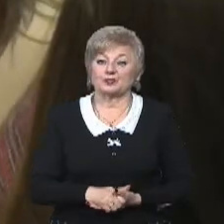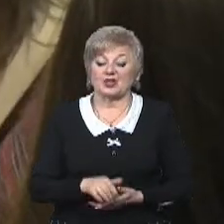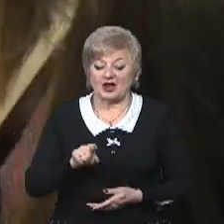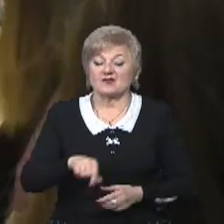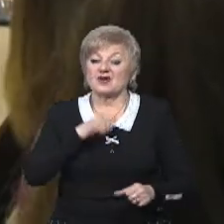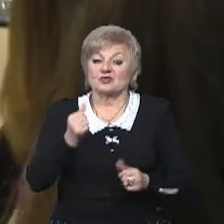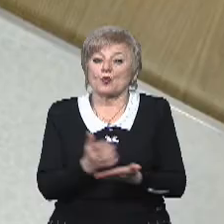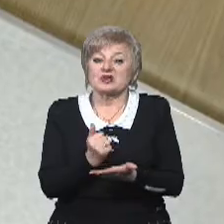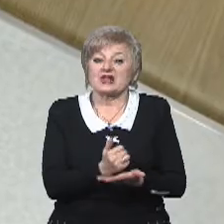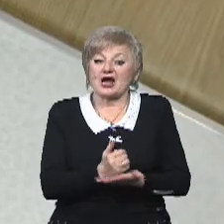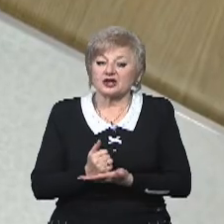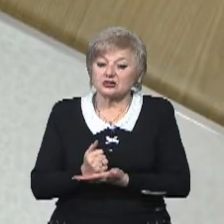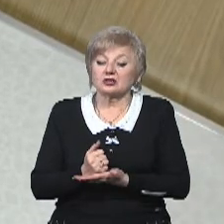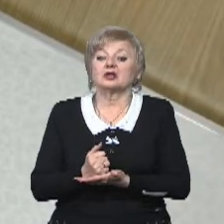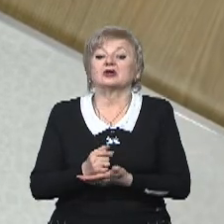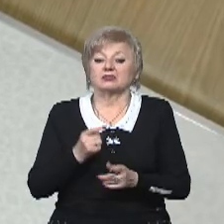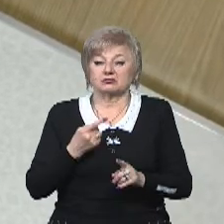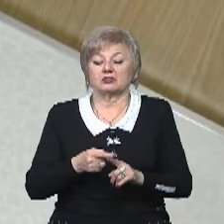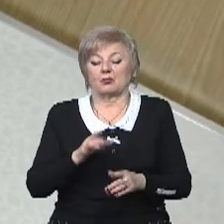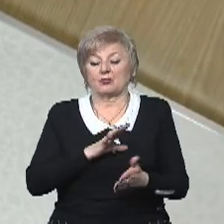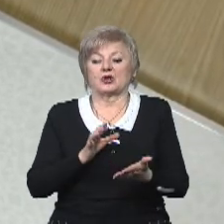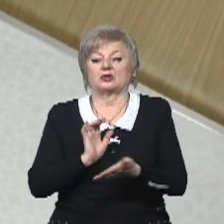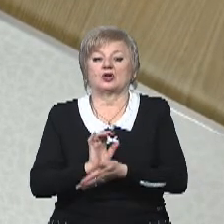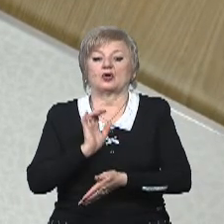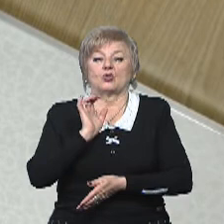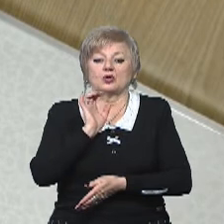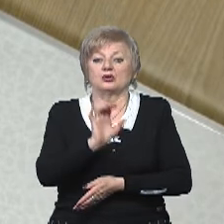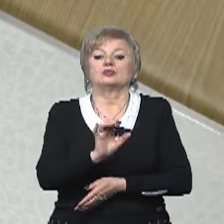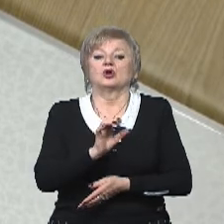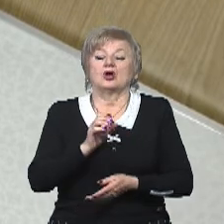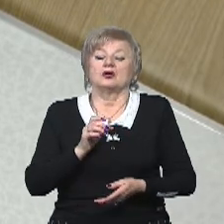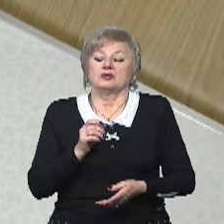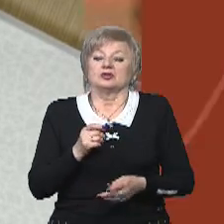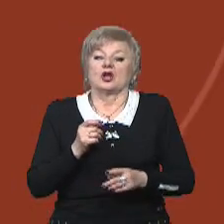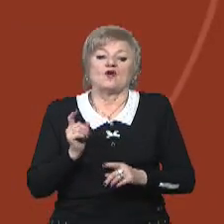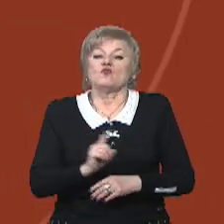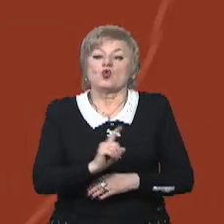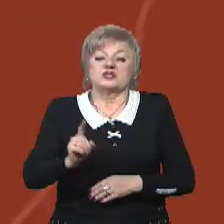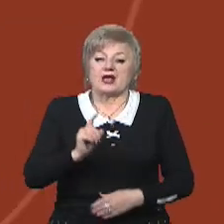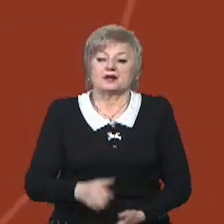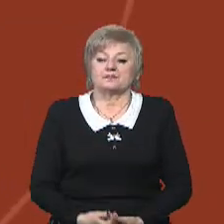Цьогорічні знахідки запорізьких археологів будуть передані до Кам'янко-Дніпровського історико-археологічного музею.